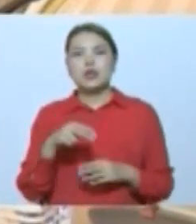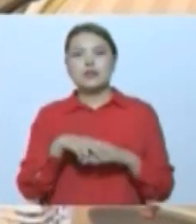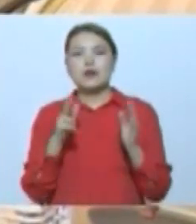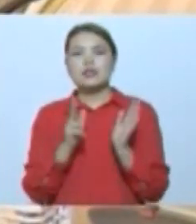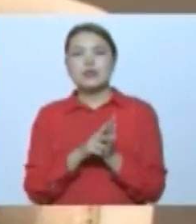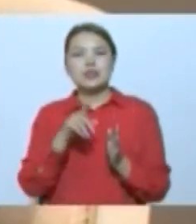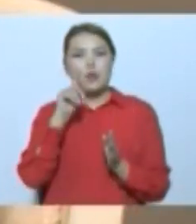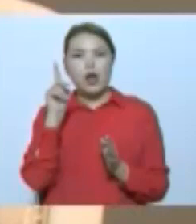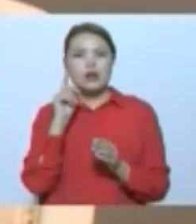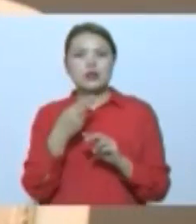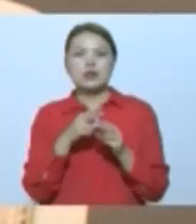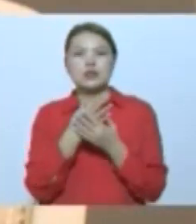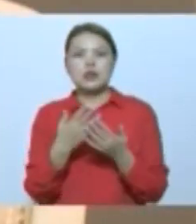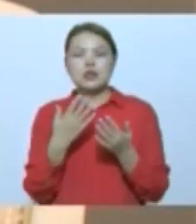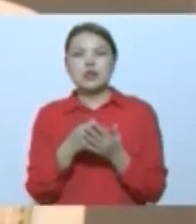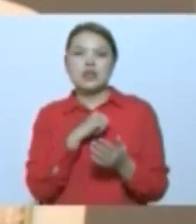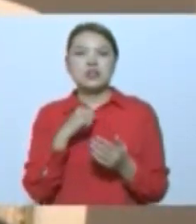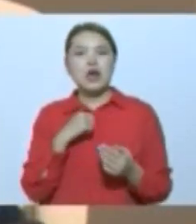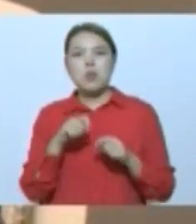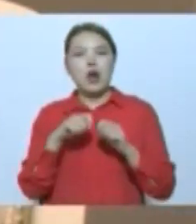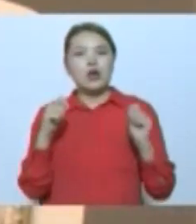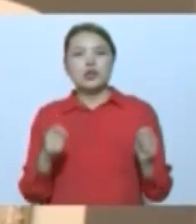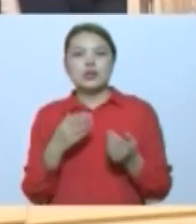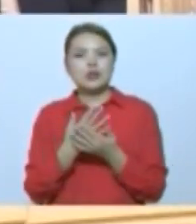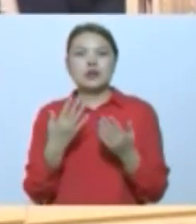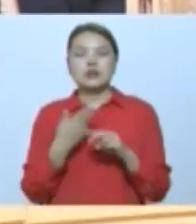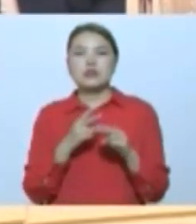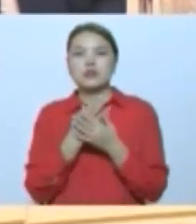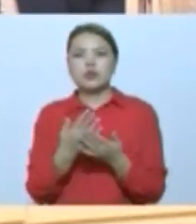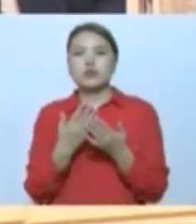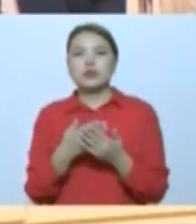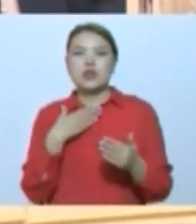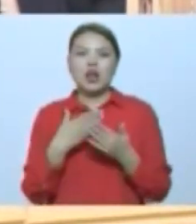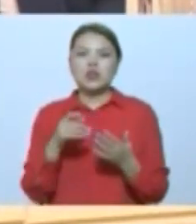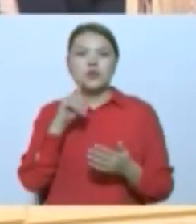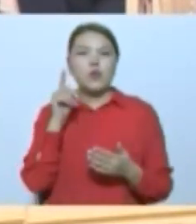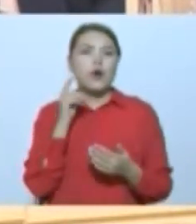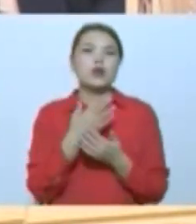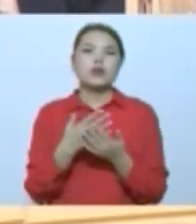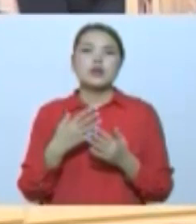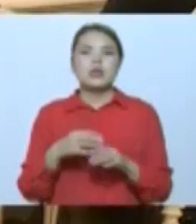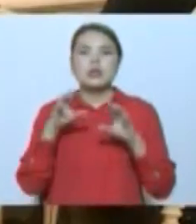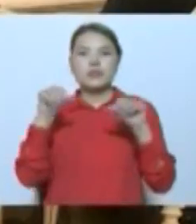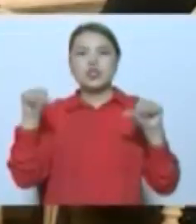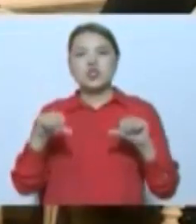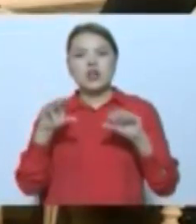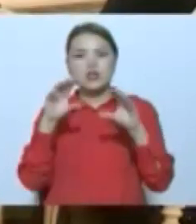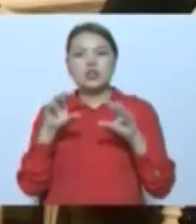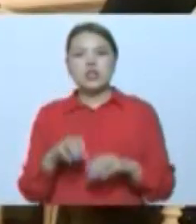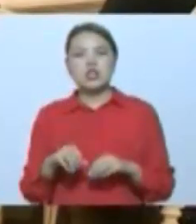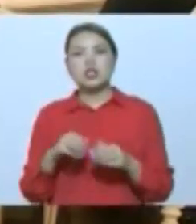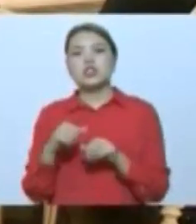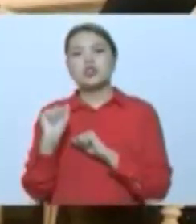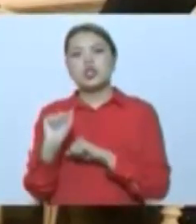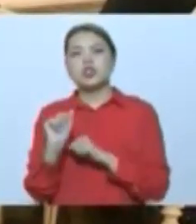Түпқараған жастары деп аталатын ұйым ашуды қолға алған. Мақсаты қоғамда жастардың белсенділігін арттырып, олардың құқықтарын, заңды мүдделерін